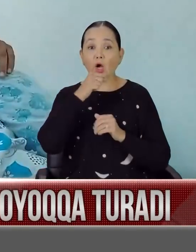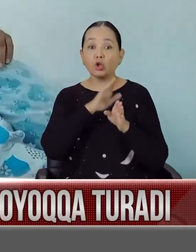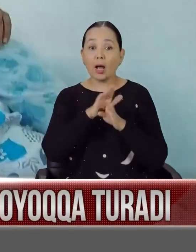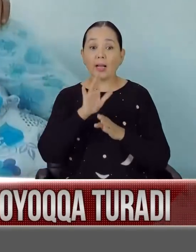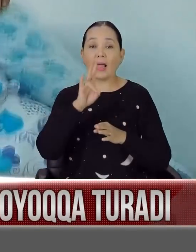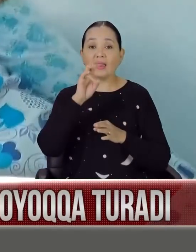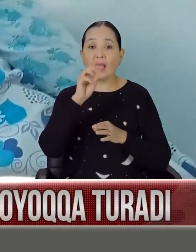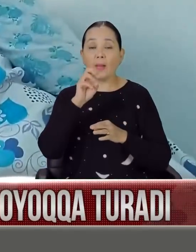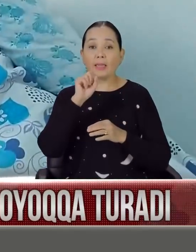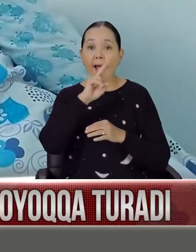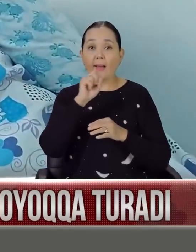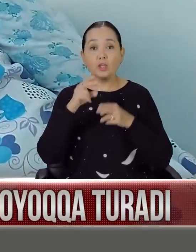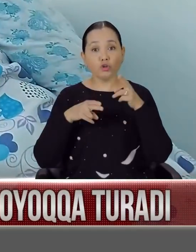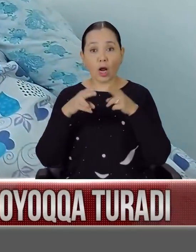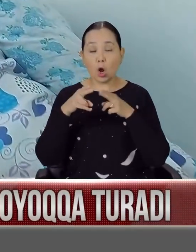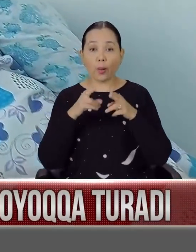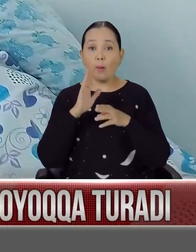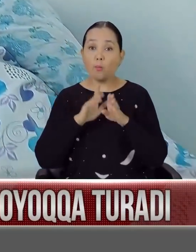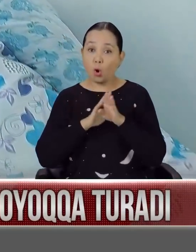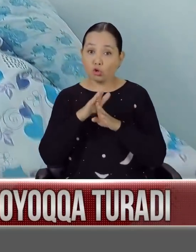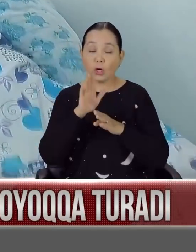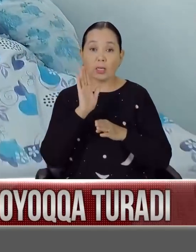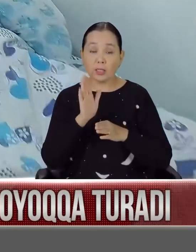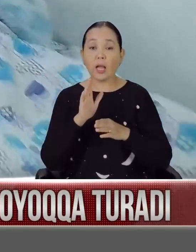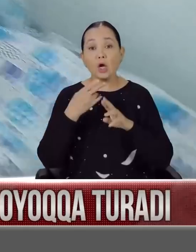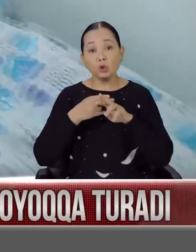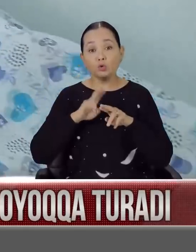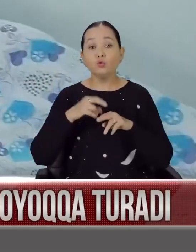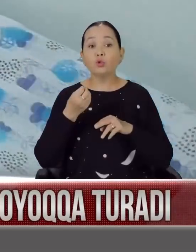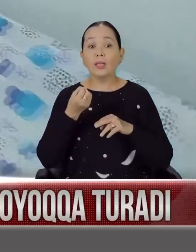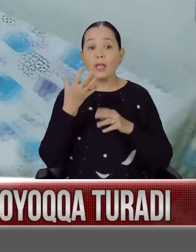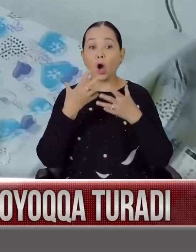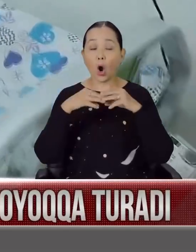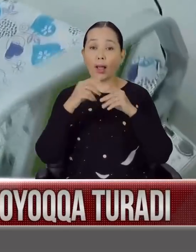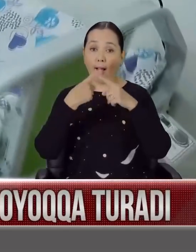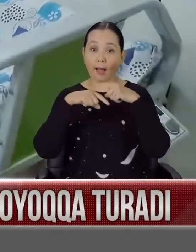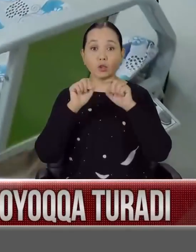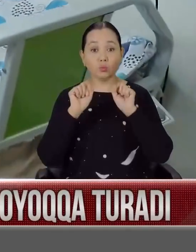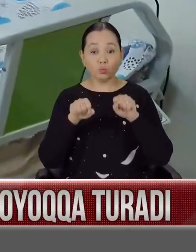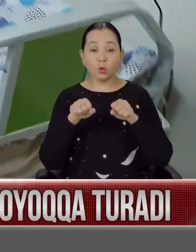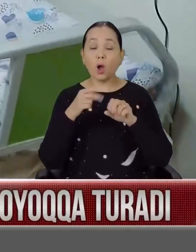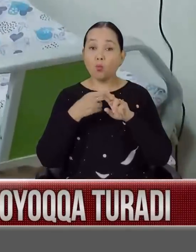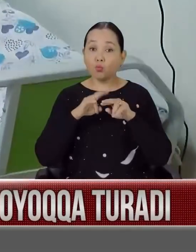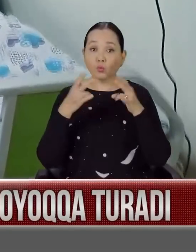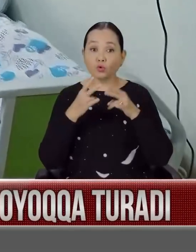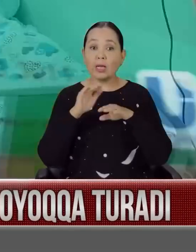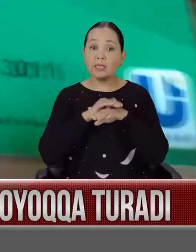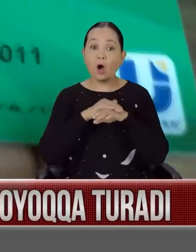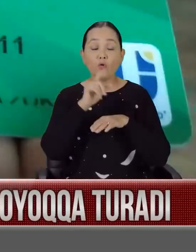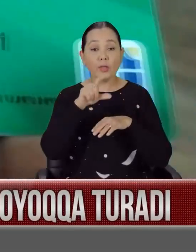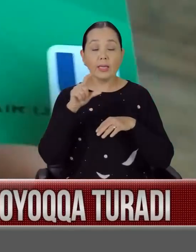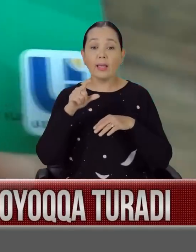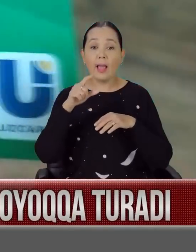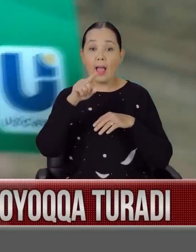qarshilagan Ne'mat aka tezroq jarrohlik operatsiyasini boshidan o'tkazsa, shuncha tez oilasi bag'riga qaytishi mumkin. Bu uchun esa